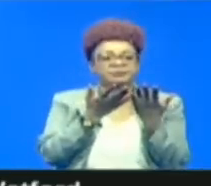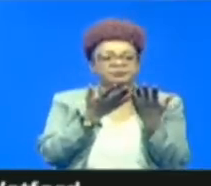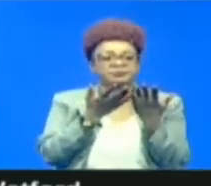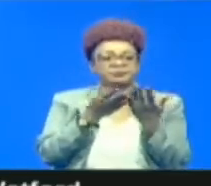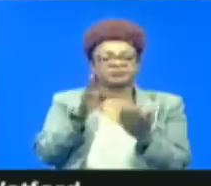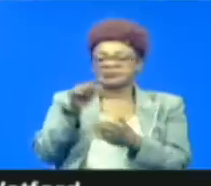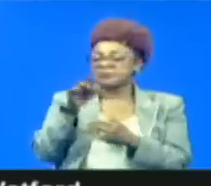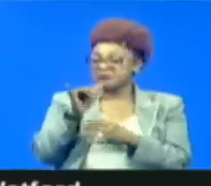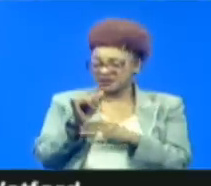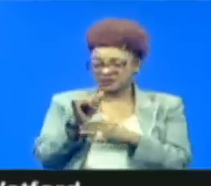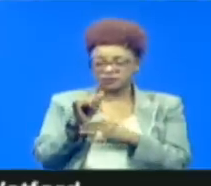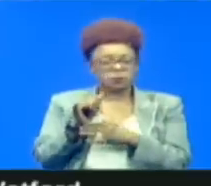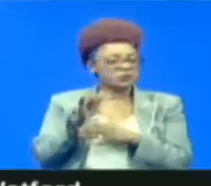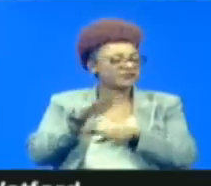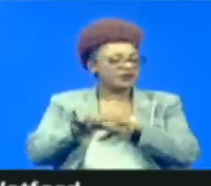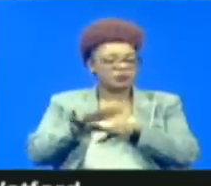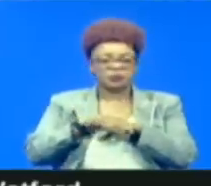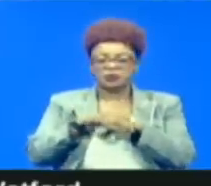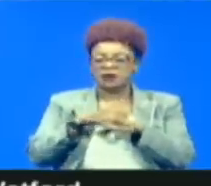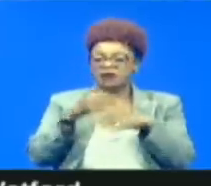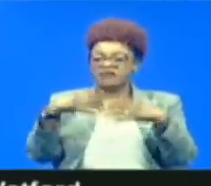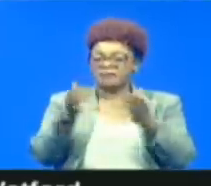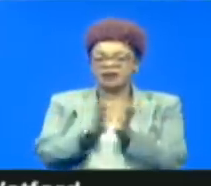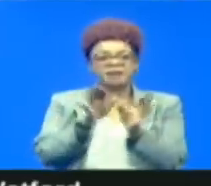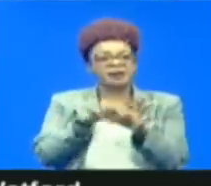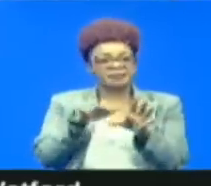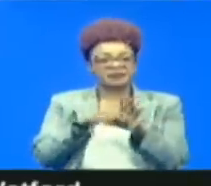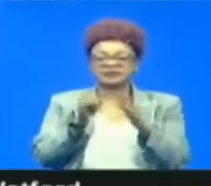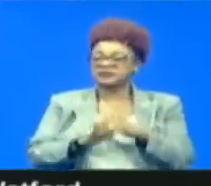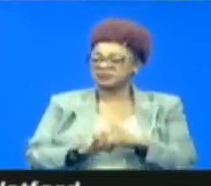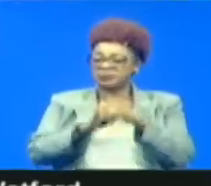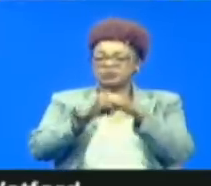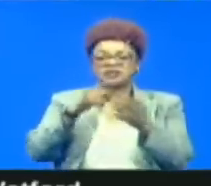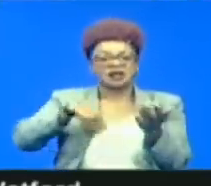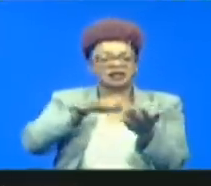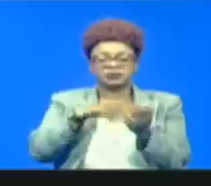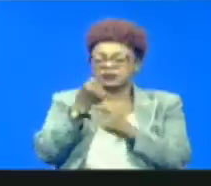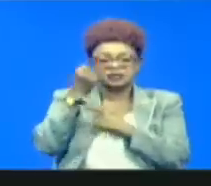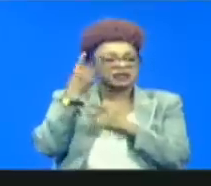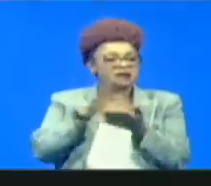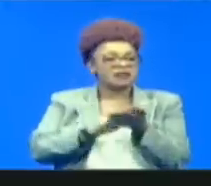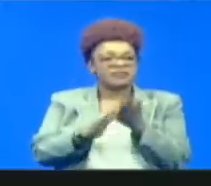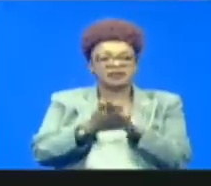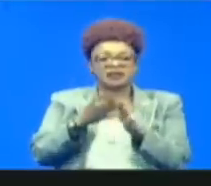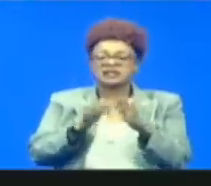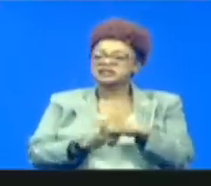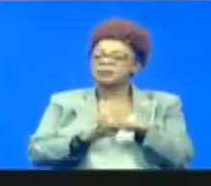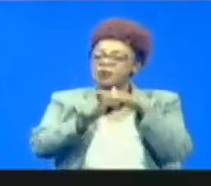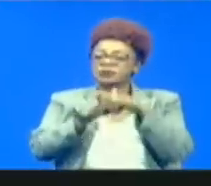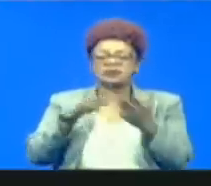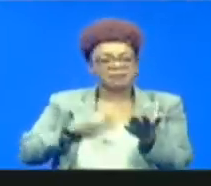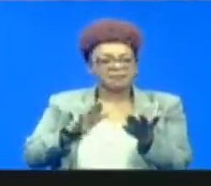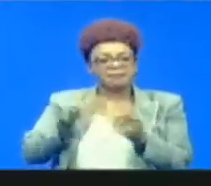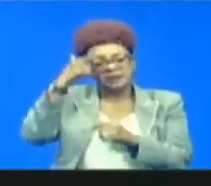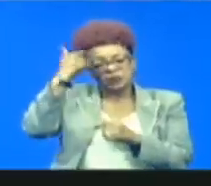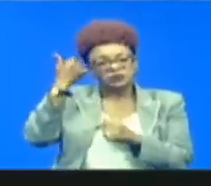I can say that. Alikuwa amesimamia hii boma venye hata tuwezi eleza. Yeye ndio alikuwa supporter ya mom, juu yeye ni